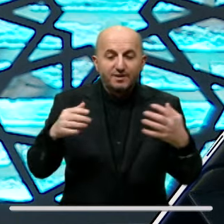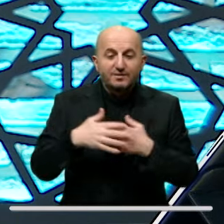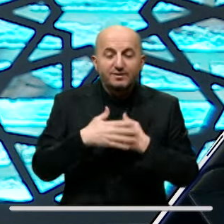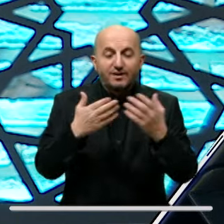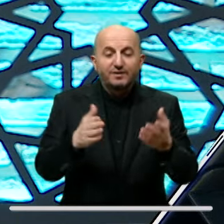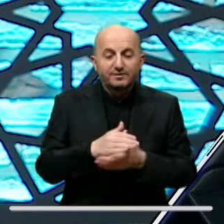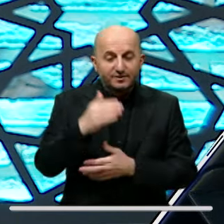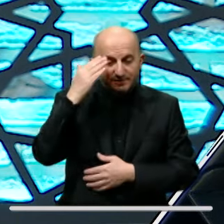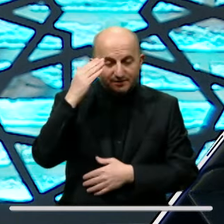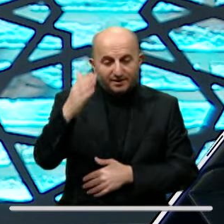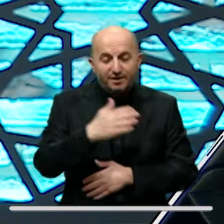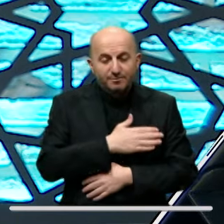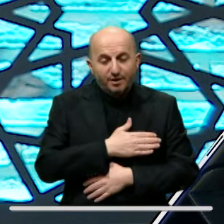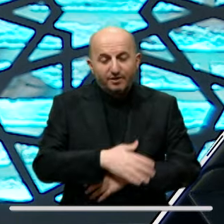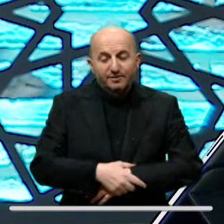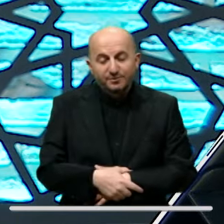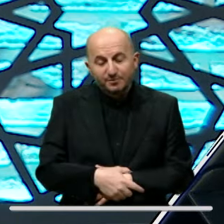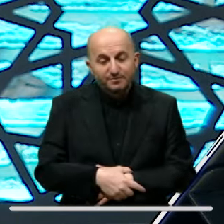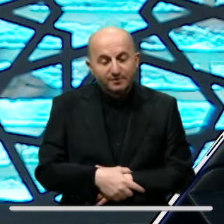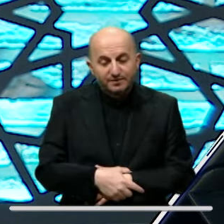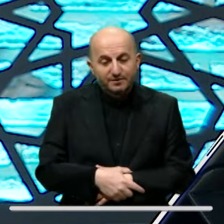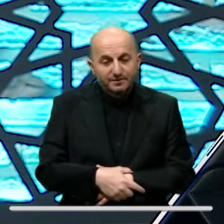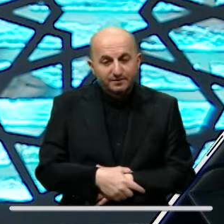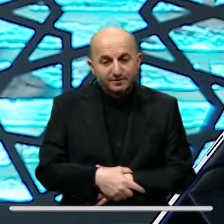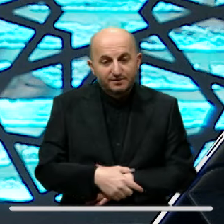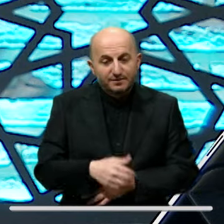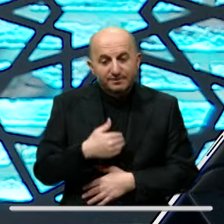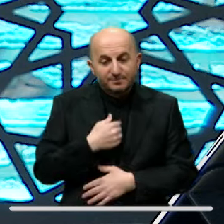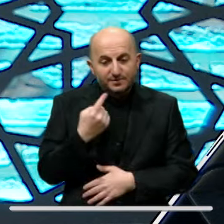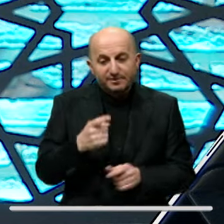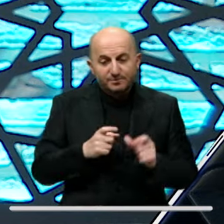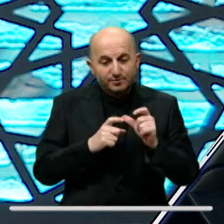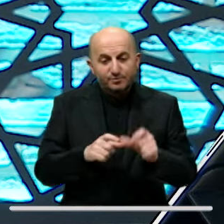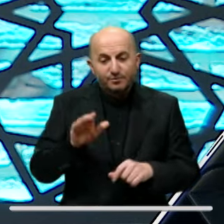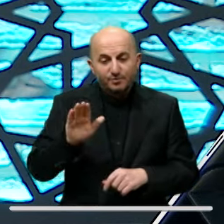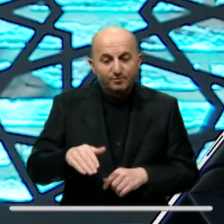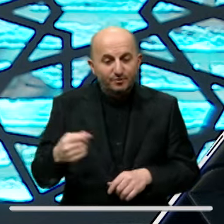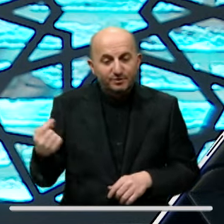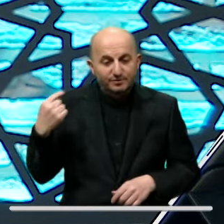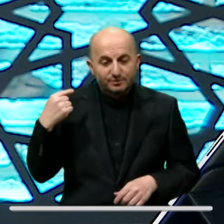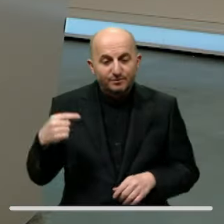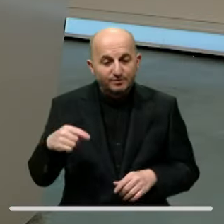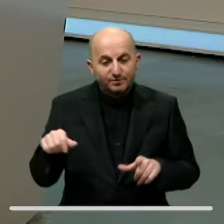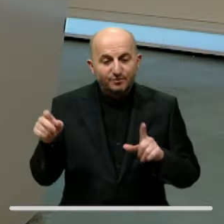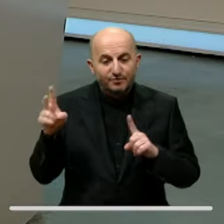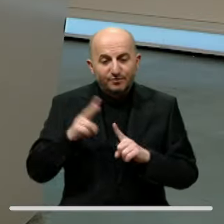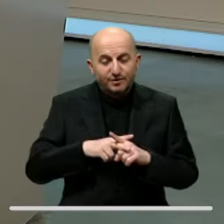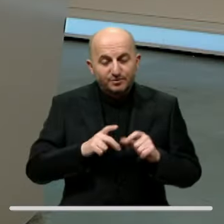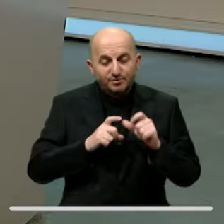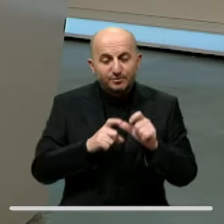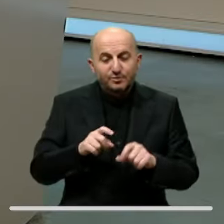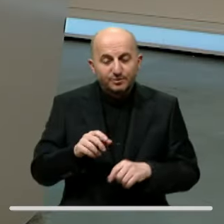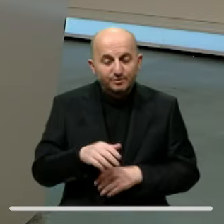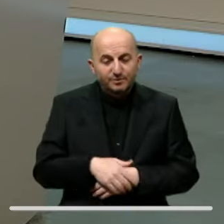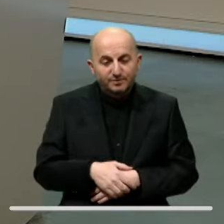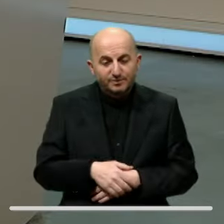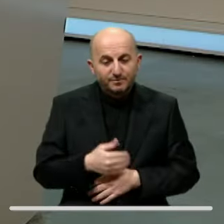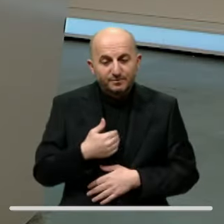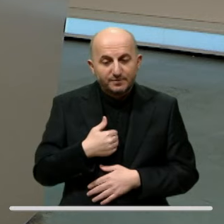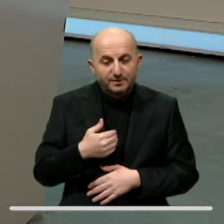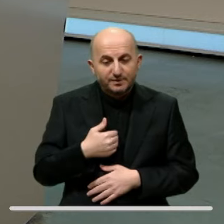akşamlar. Selamünaleyküm. Ve aleyküm selam. Benim bir sorum vardı. Dünkü fatura sorusundan.